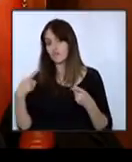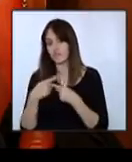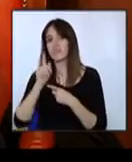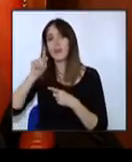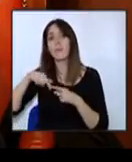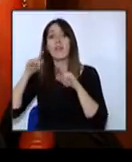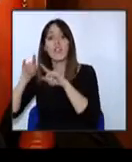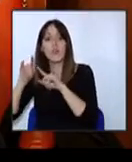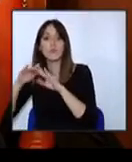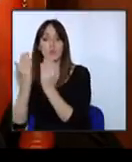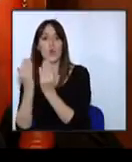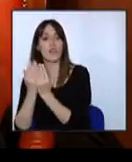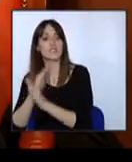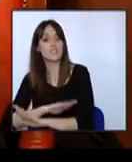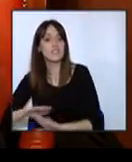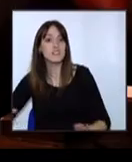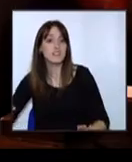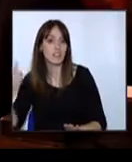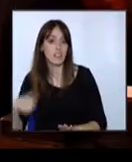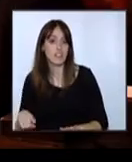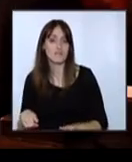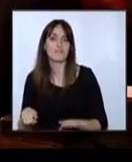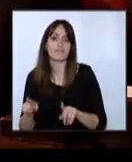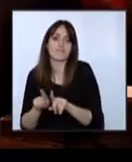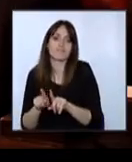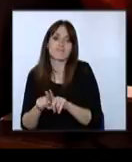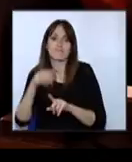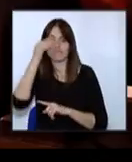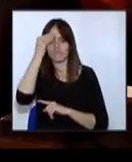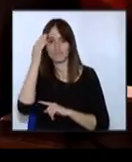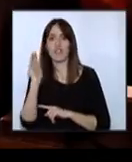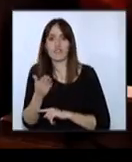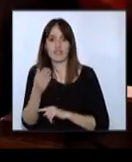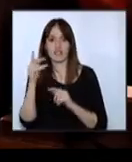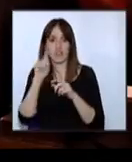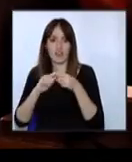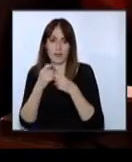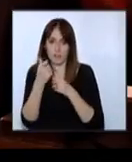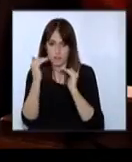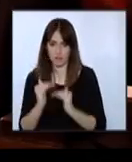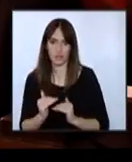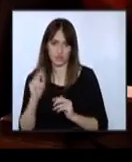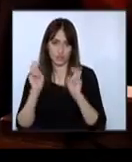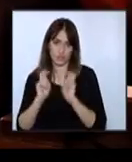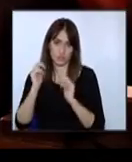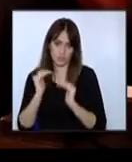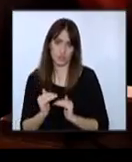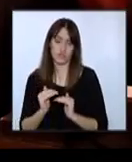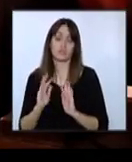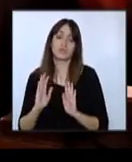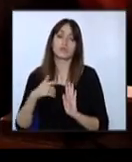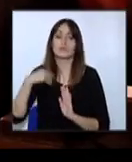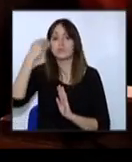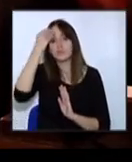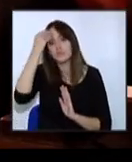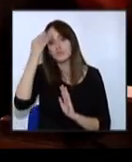dilluns hi havia col·legi normal i corrent, jo crec que sí. Per una altra vegada jo crec que cal reflexionar-hi, però